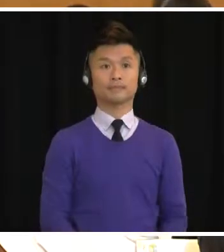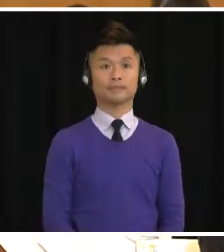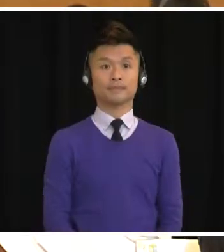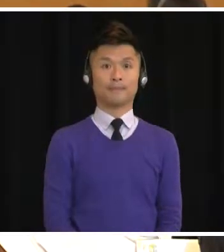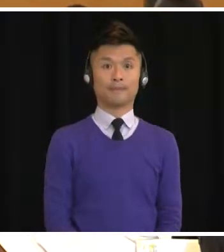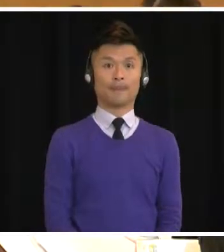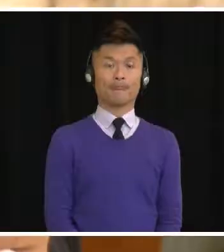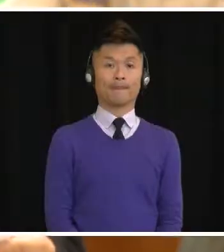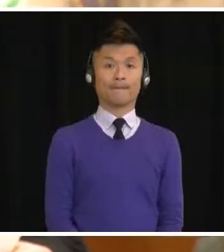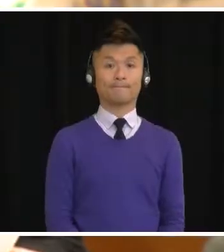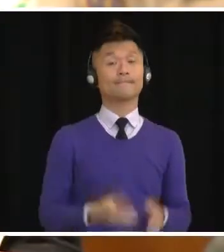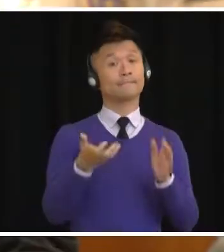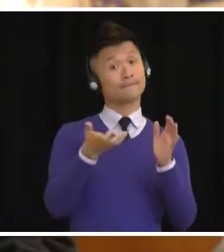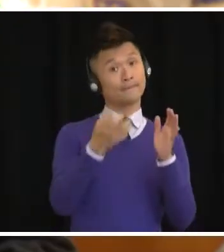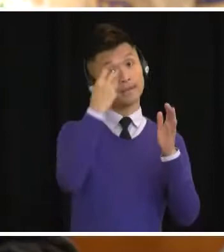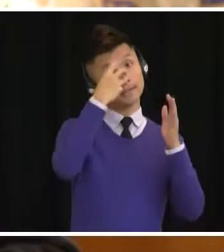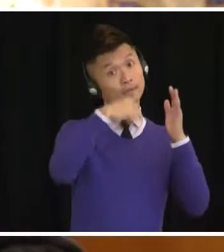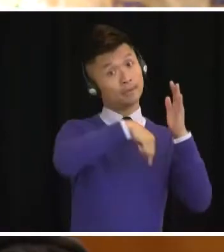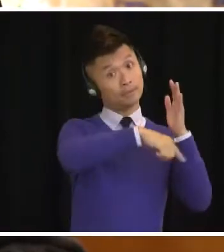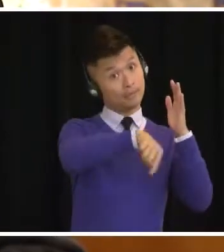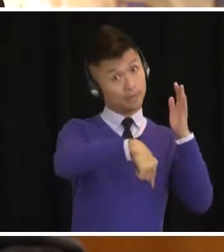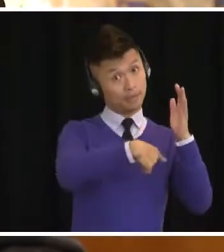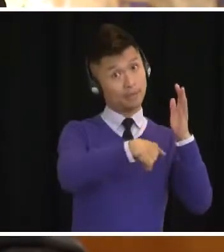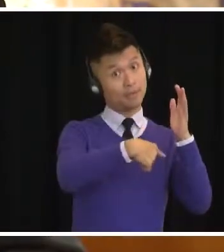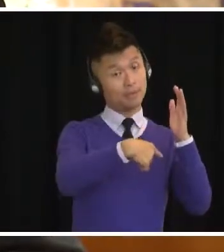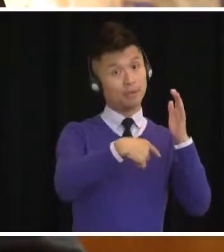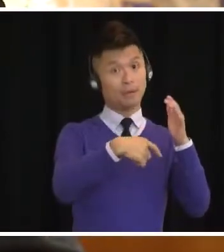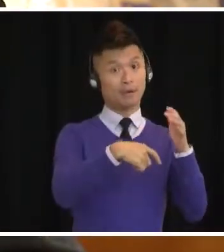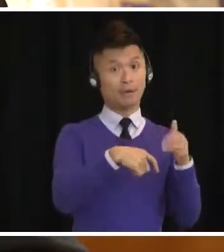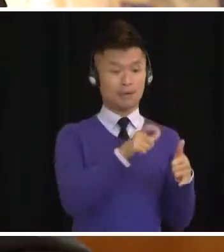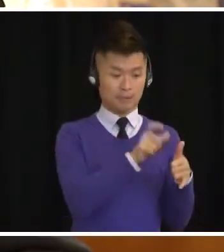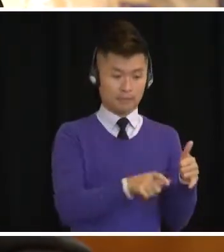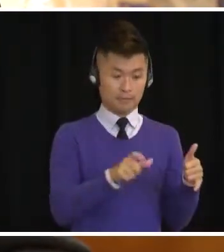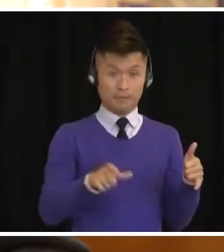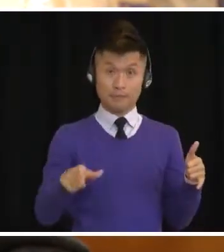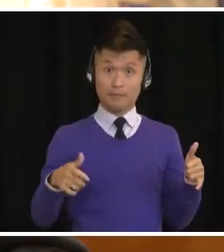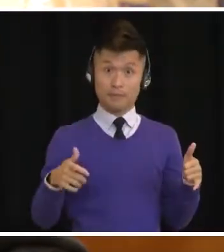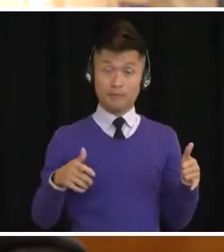and responsibilities. 好，我们的个案的情形。